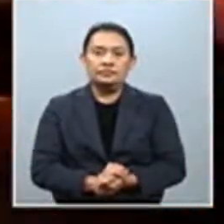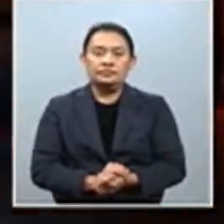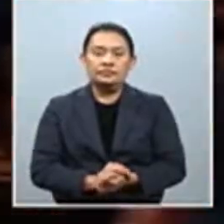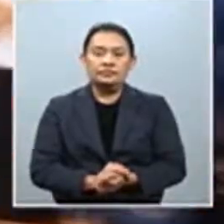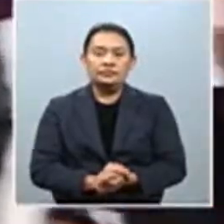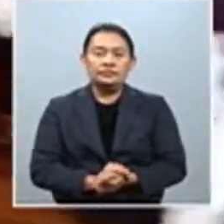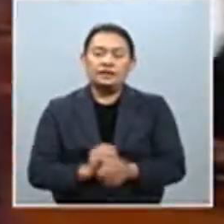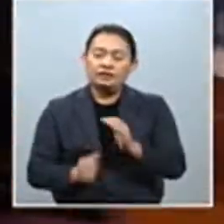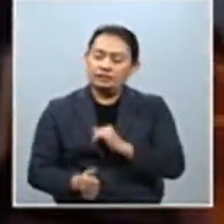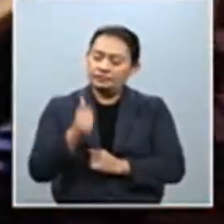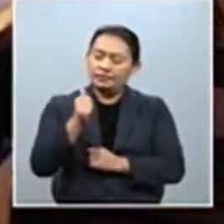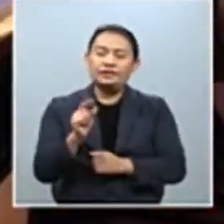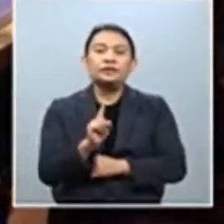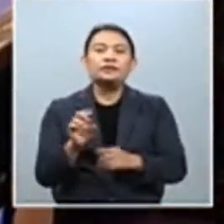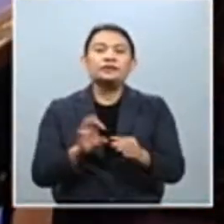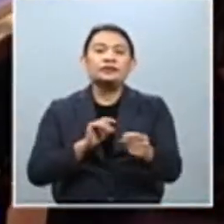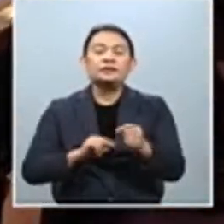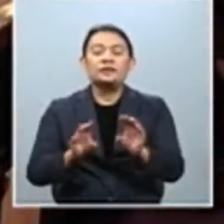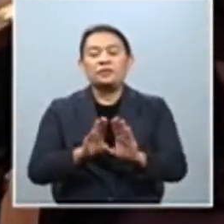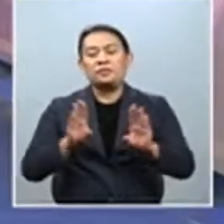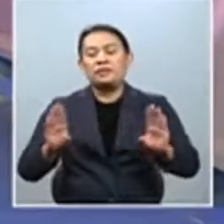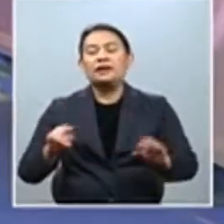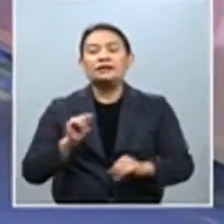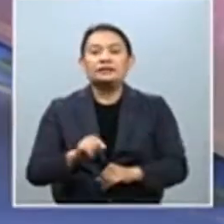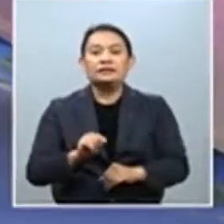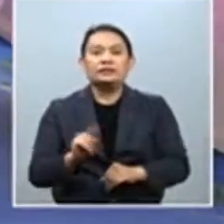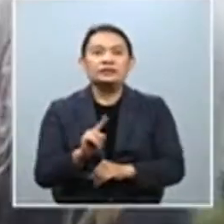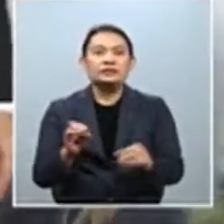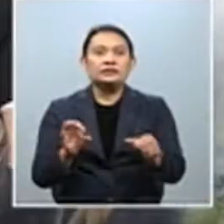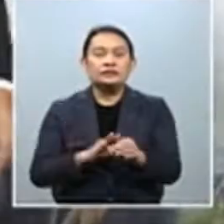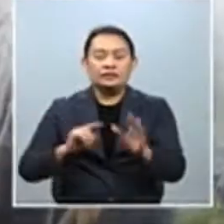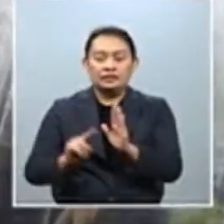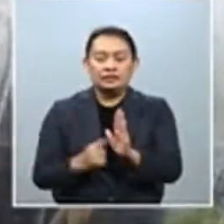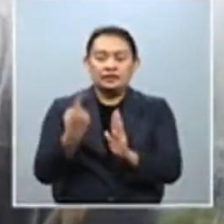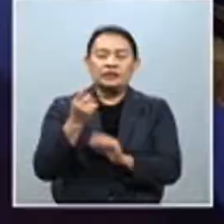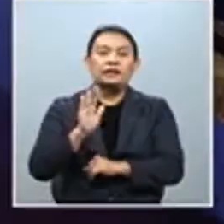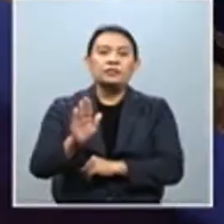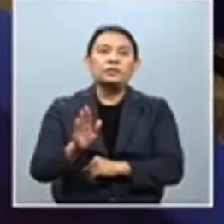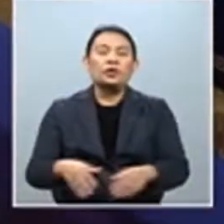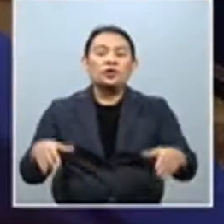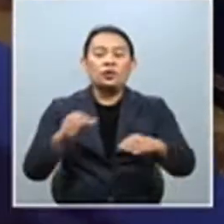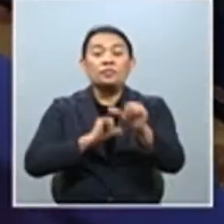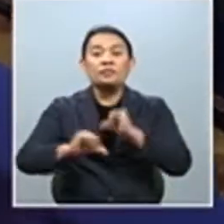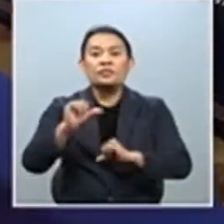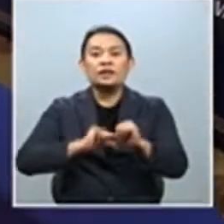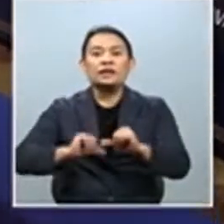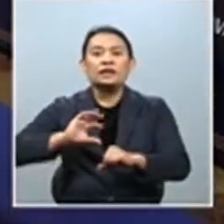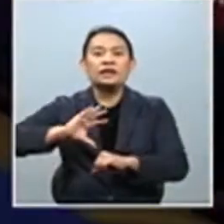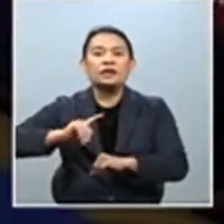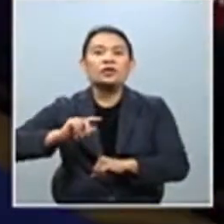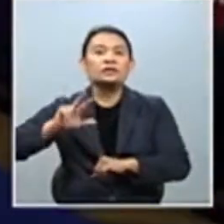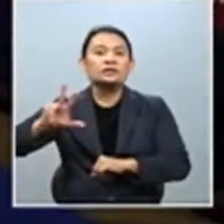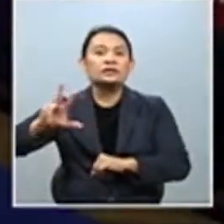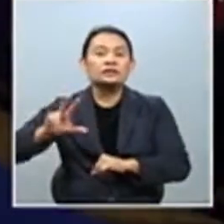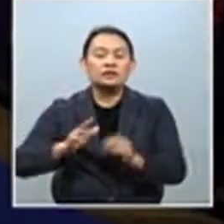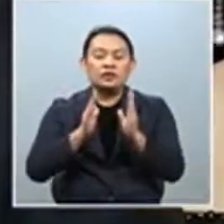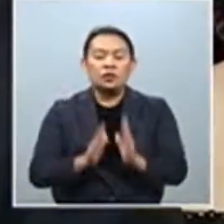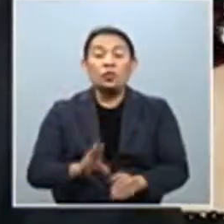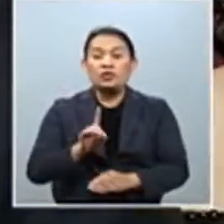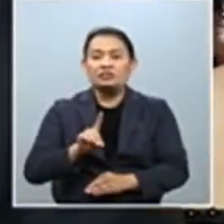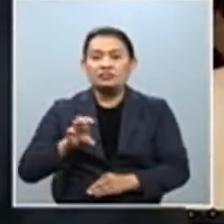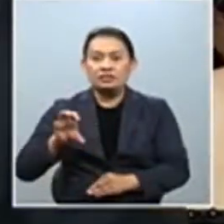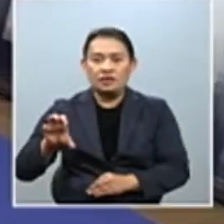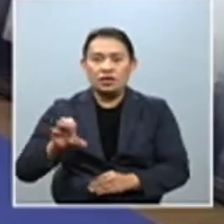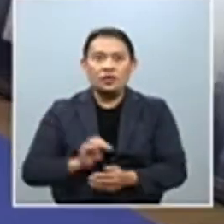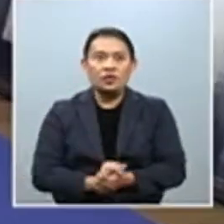ที่สุดของงานเปิดวิก3 Fantastic Tree งานนี้ต้องเริ่มที่ทัพซุปตาร์ช่อง3ที่ตบเท้ามาเปิดตัวละครกันกว่า100ชีวิตและ